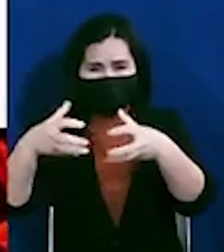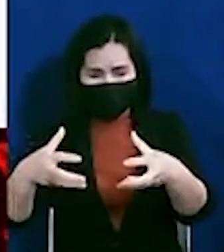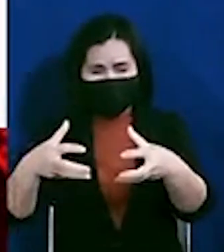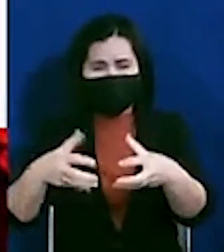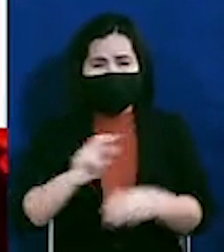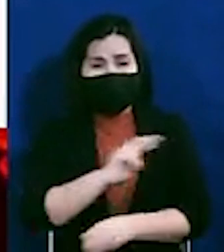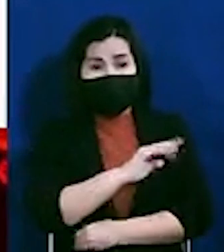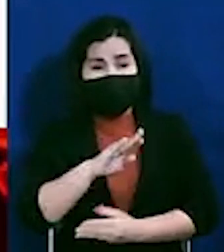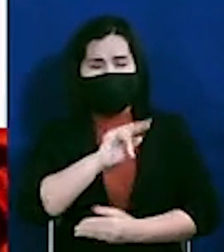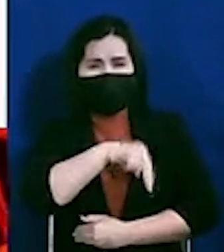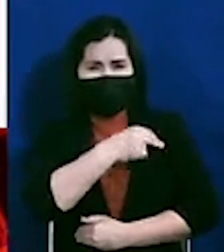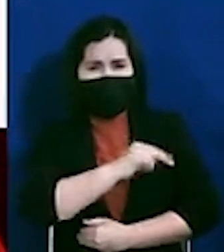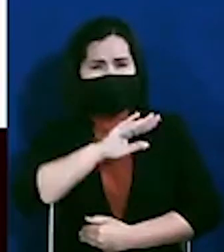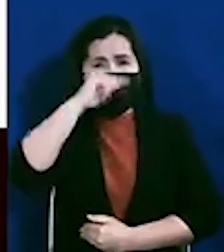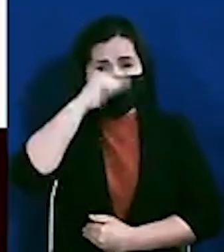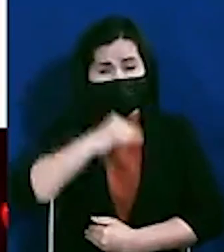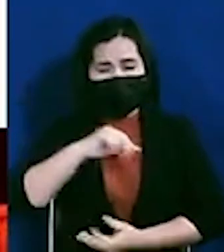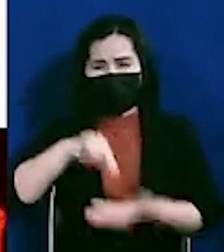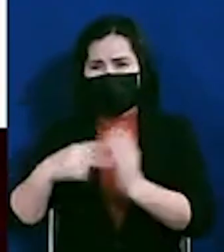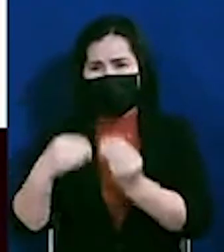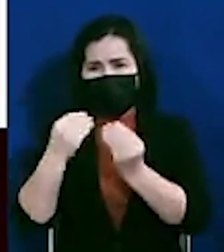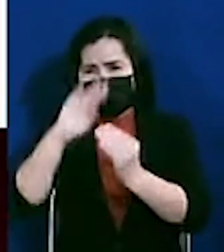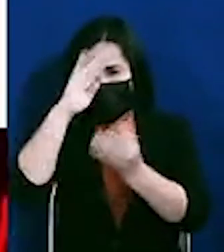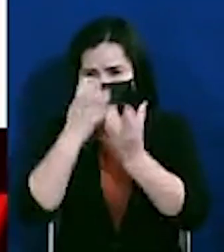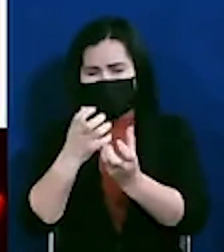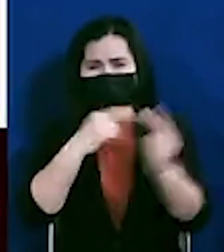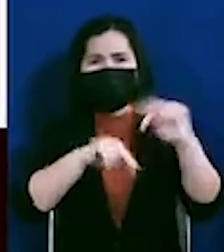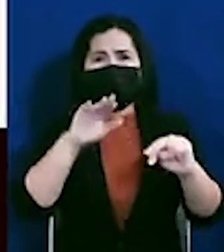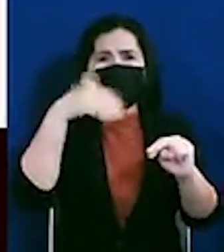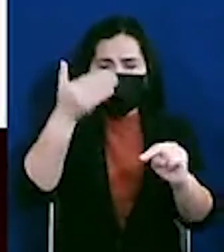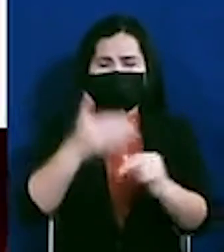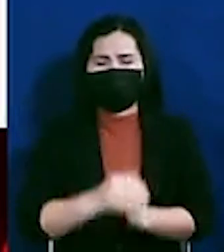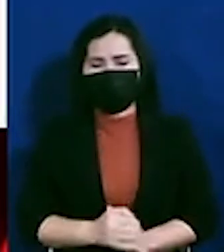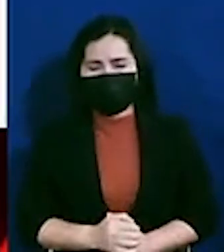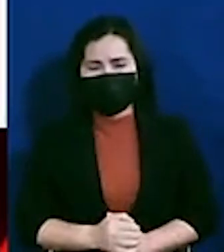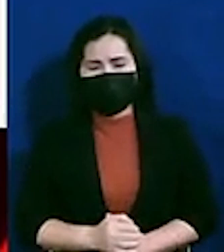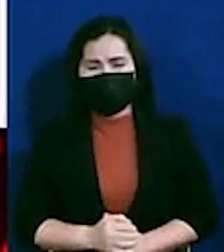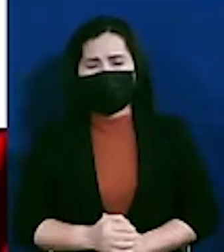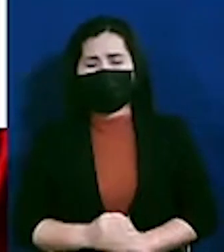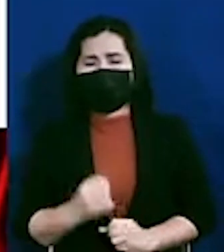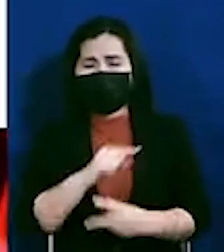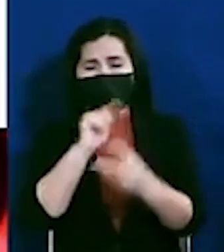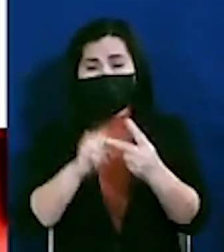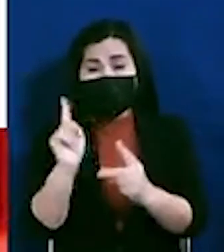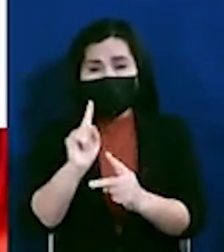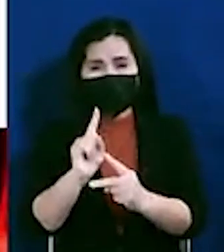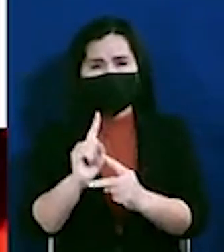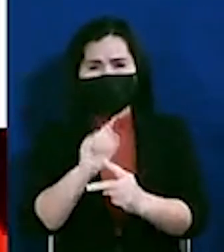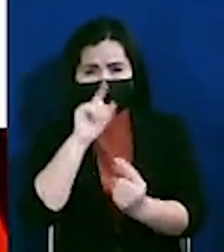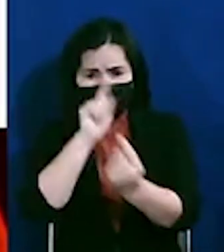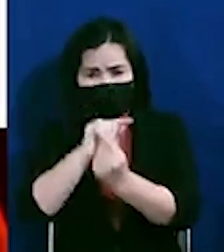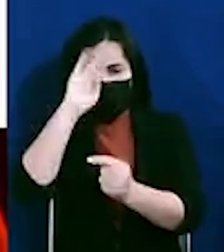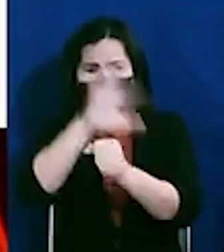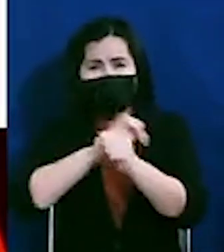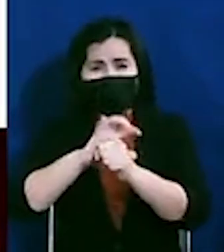คนที่มีอาการหนักนะครับก็อาจจะต้องควบคู่กับการดำเนินการเรื่อง Home isolationนะครับคือการกลับตัวที่บ้านยัง